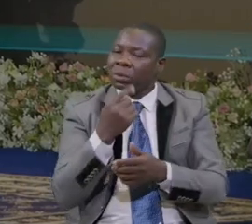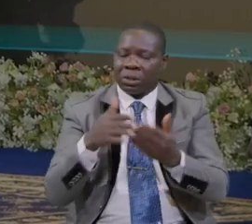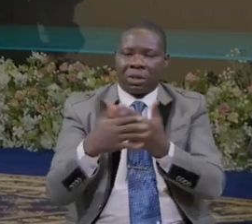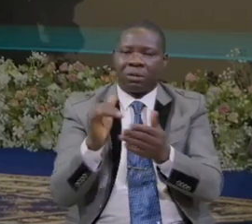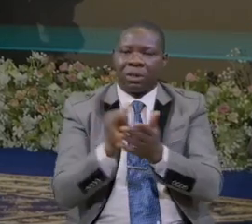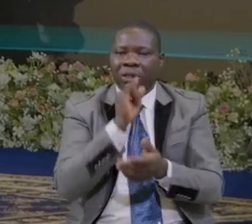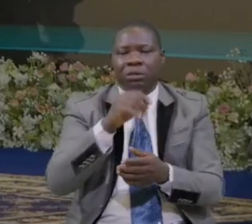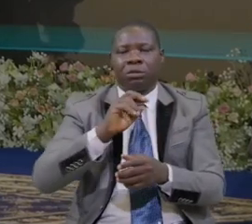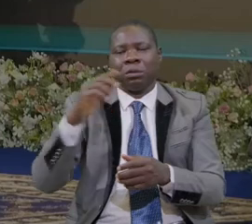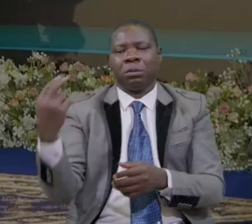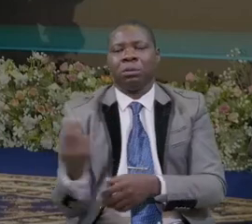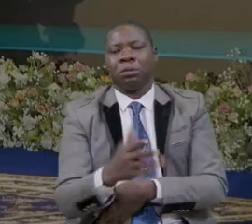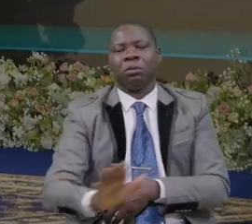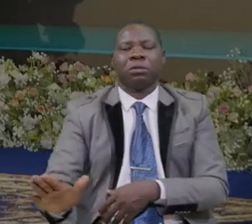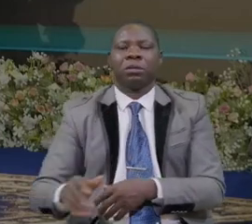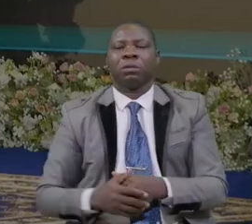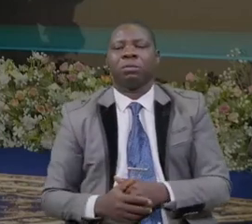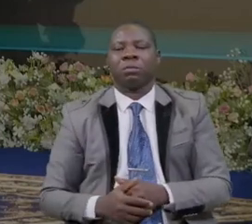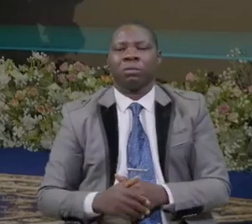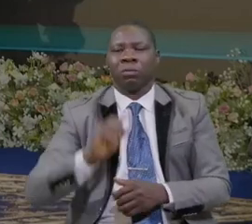n'est rien du tout.